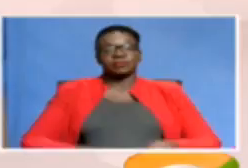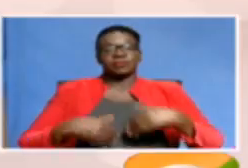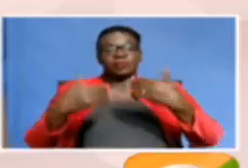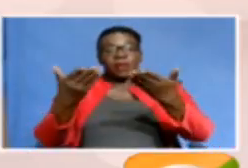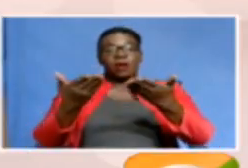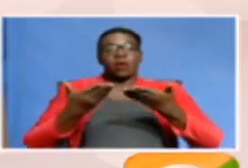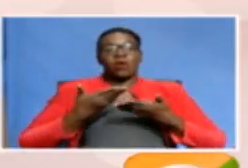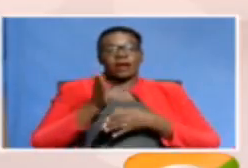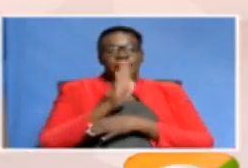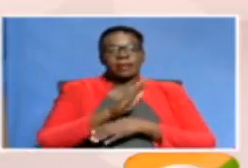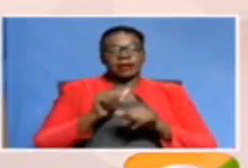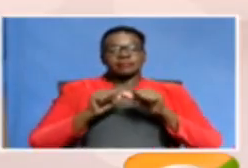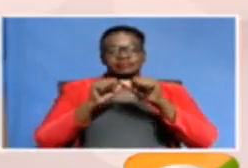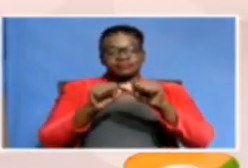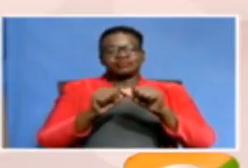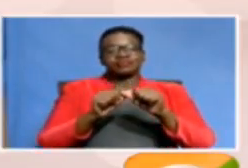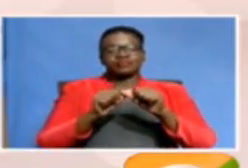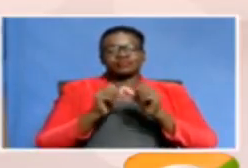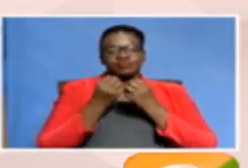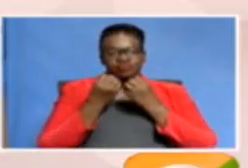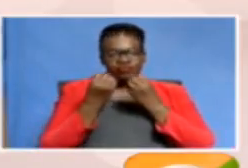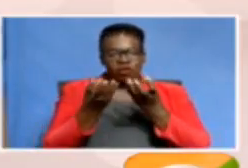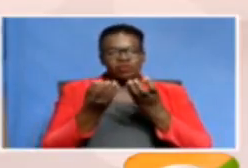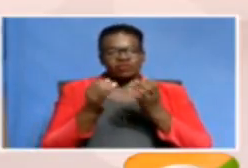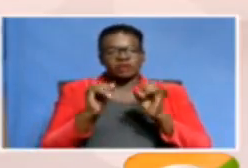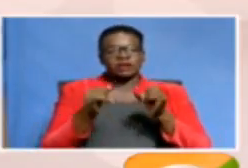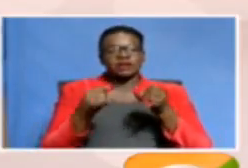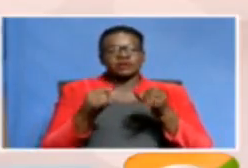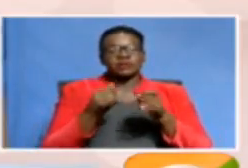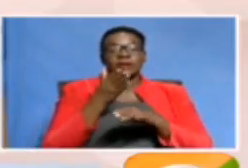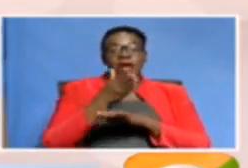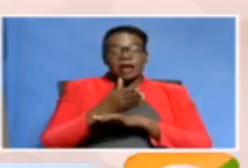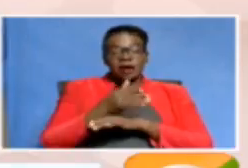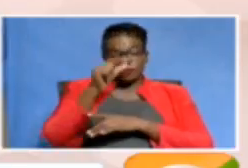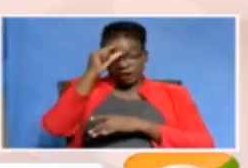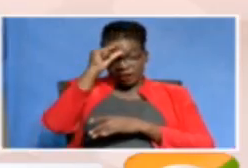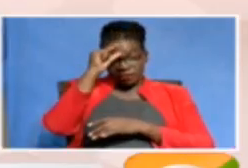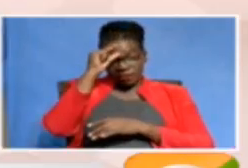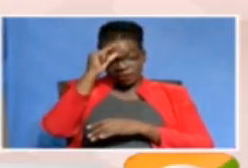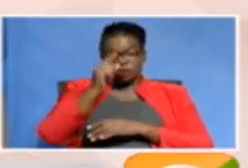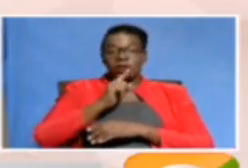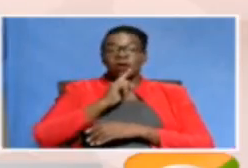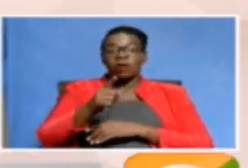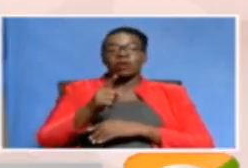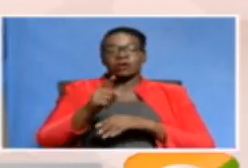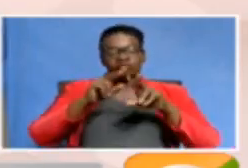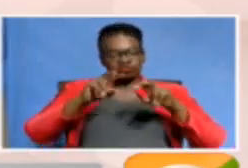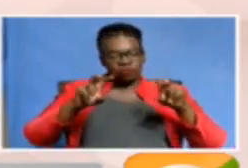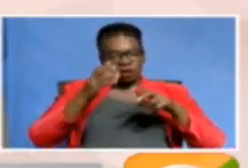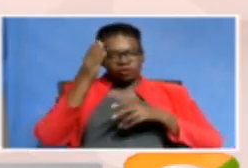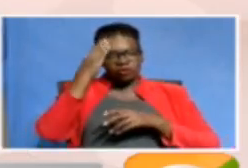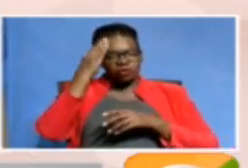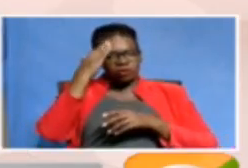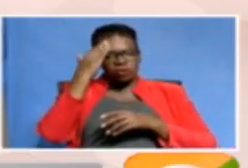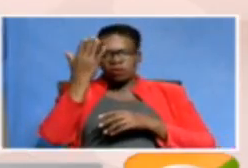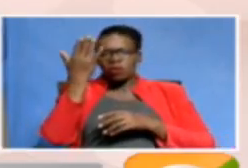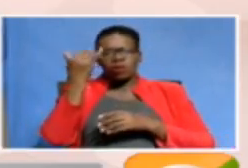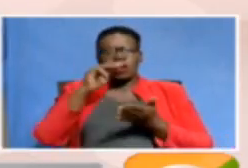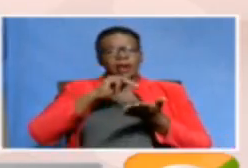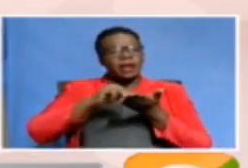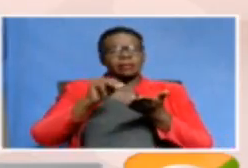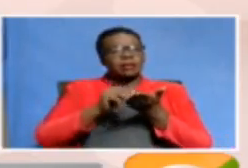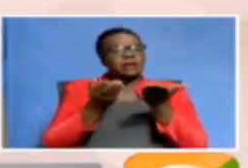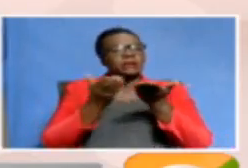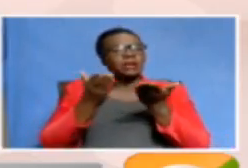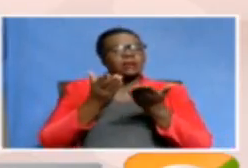Karibu tena mtazamaji, tuendelee kupashana. Hata baada ya serikali kuamrisha uchunguzi kufanywa ili kubaini kilichosababisha kutokuwepo kwa huduma za